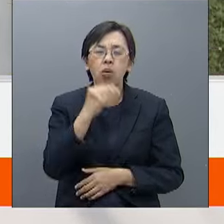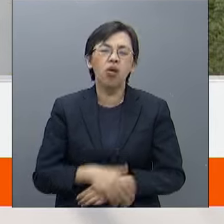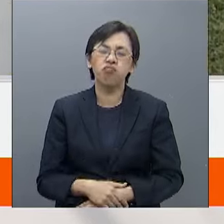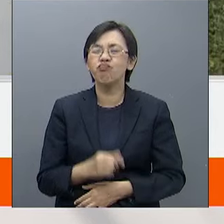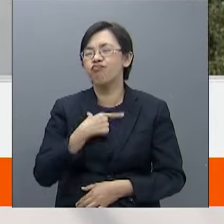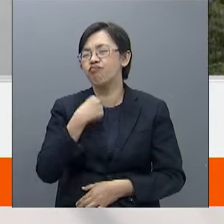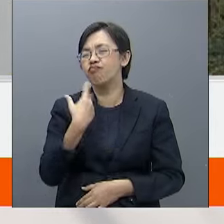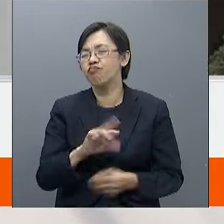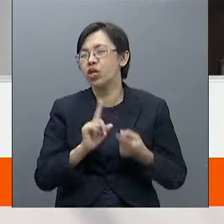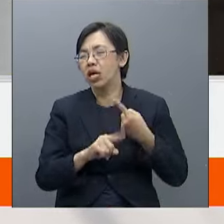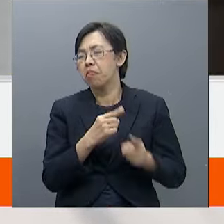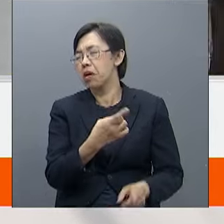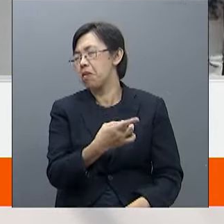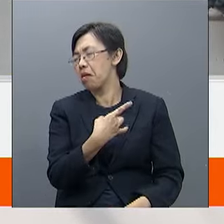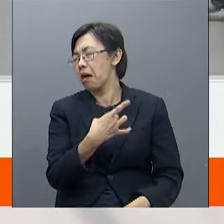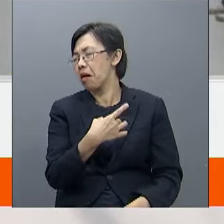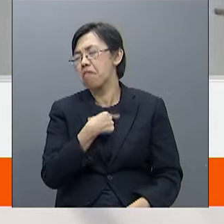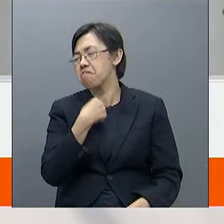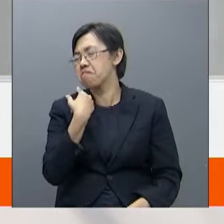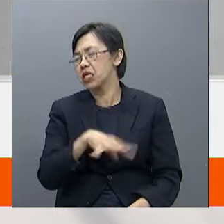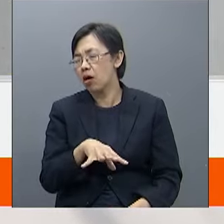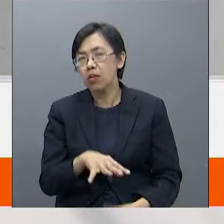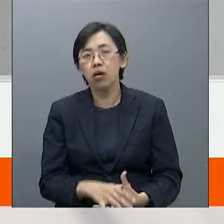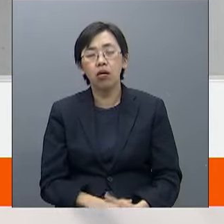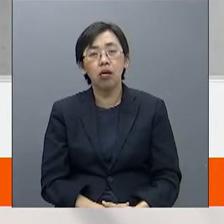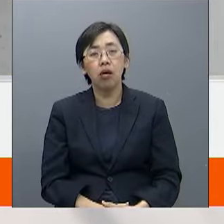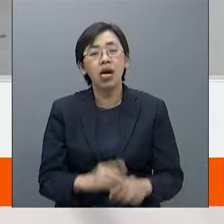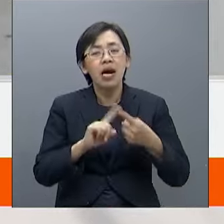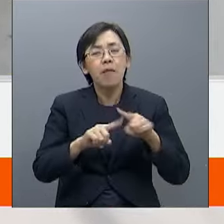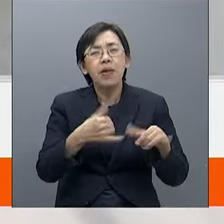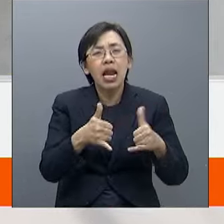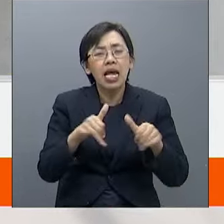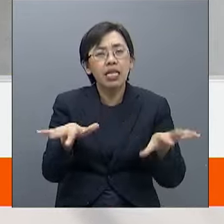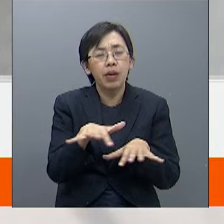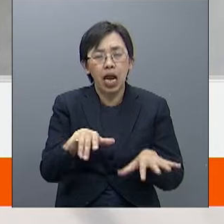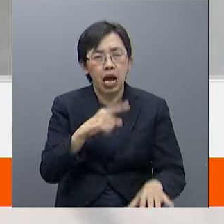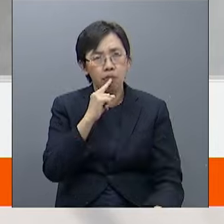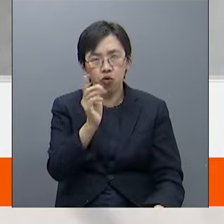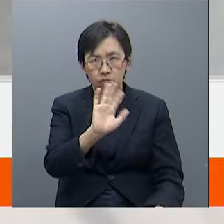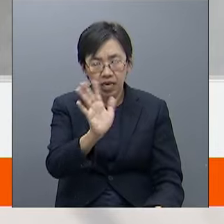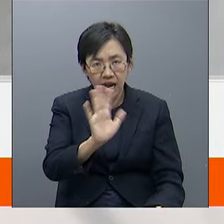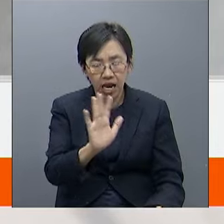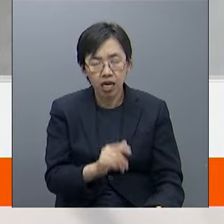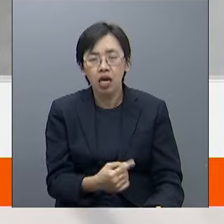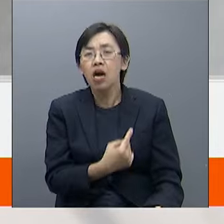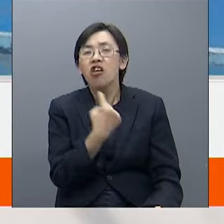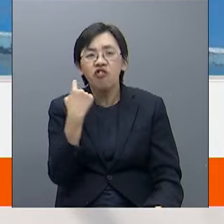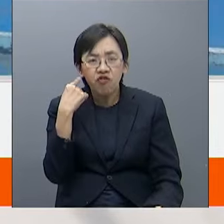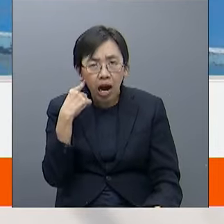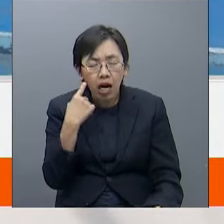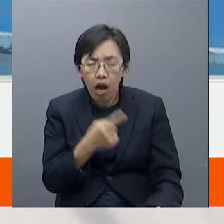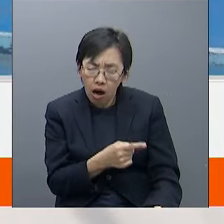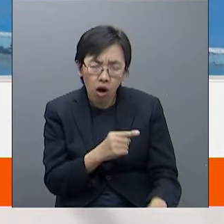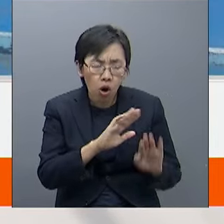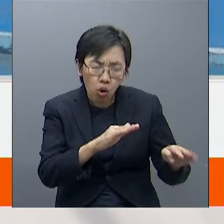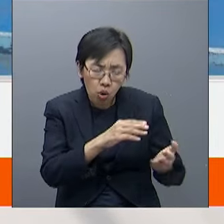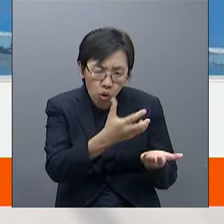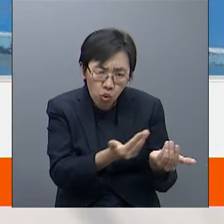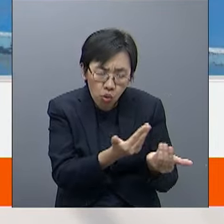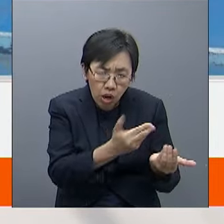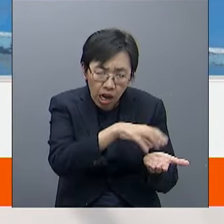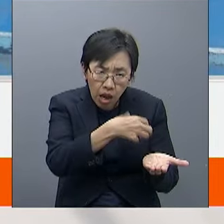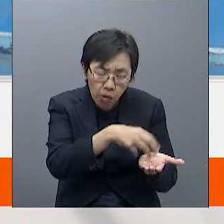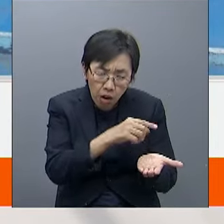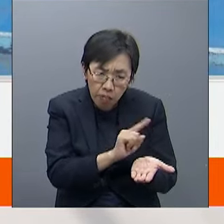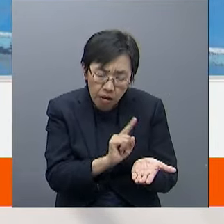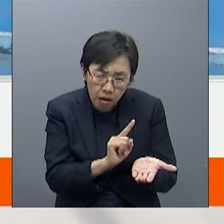ยเพื่อนแกล้งที่โรงเรียนเนี่ยอย่าไปบอกว่าเพื่อนก็เล่นกันธรรมดาเนี่ยเราควรจะฟังอย่างตั้งใจจริงๆว่ามันเกิดอะไรขึ้นนะคะ